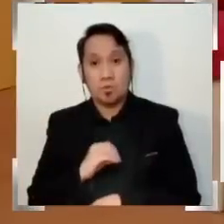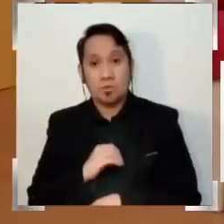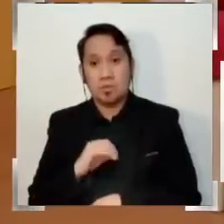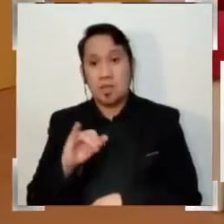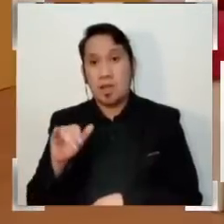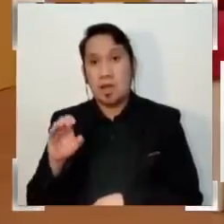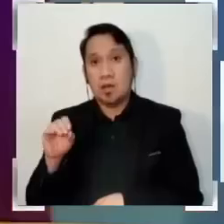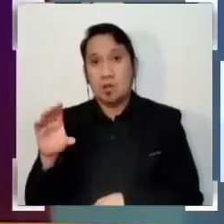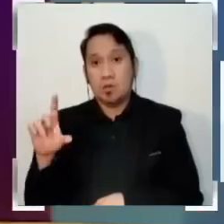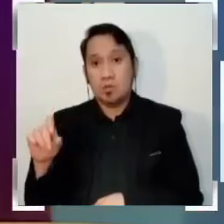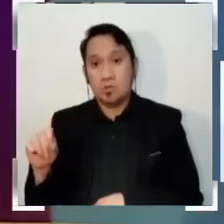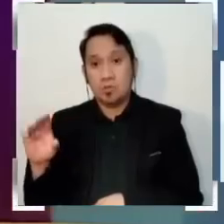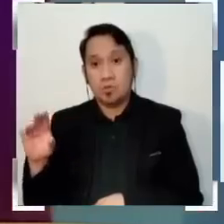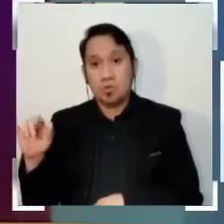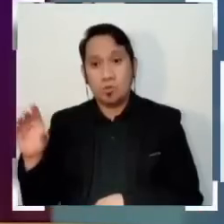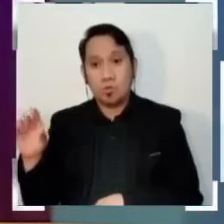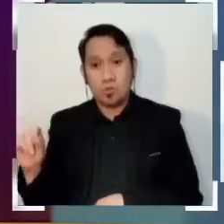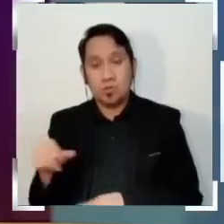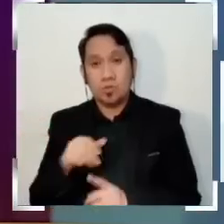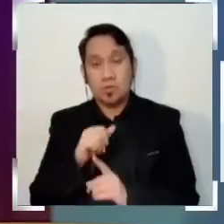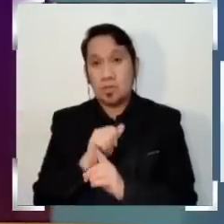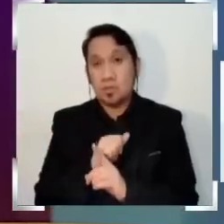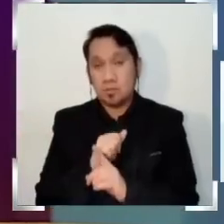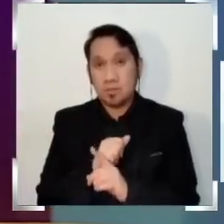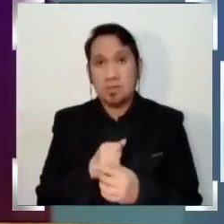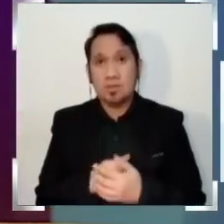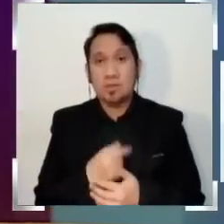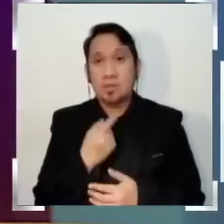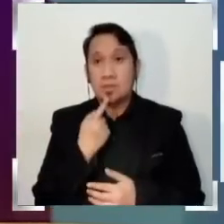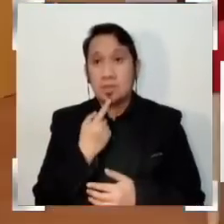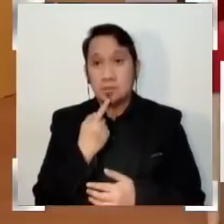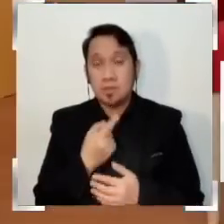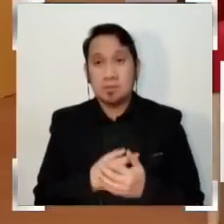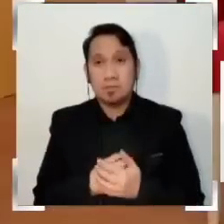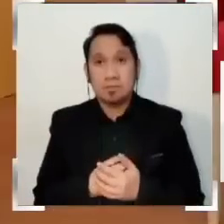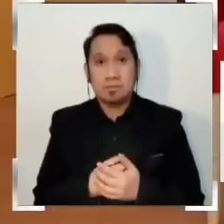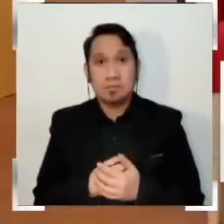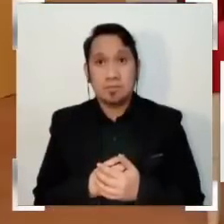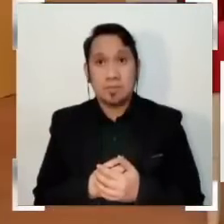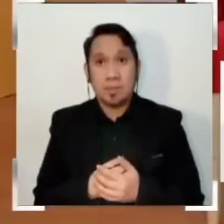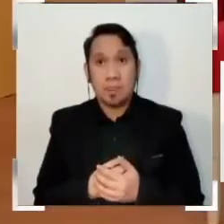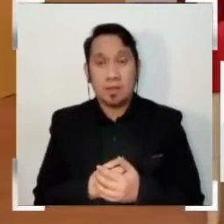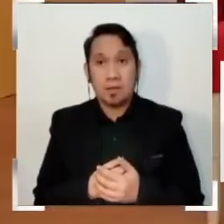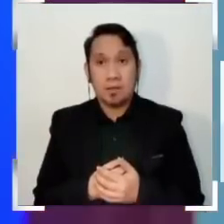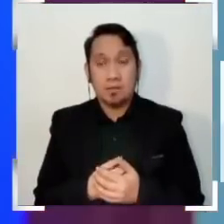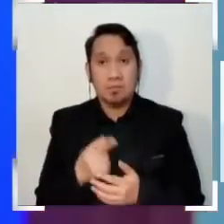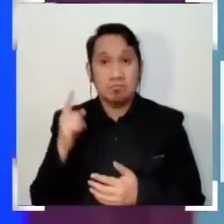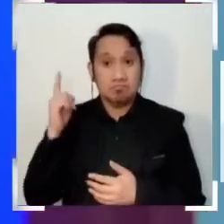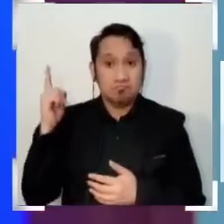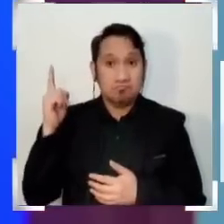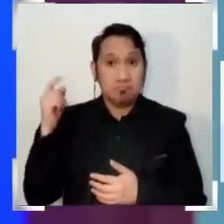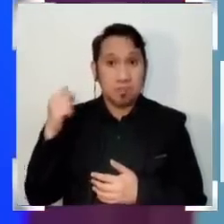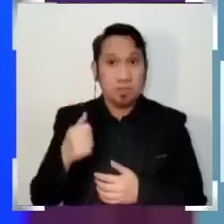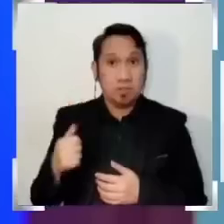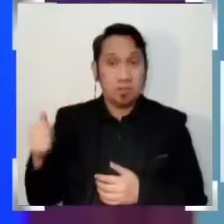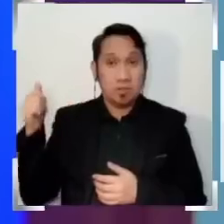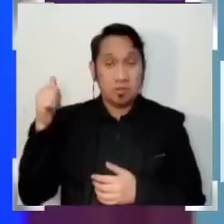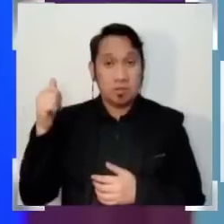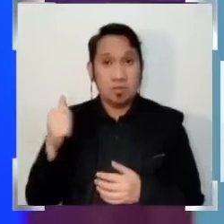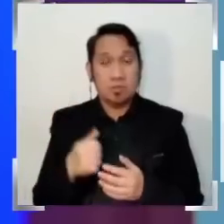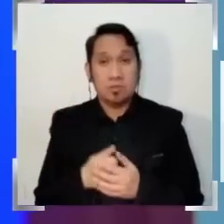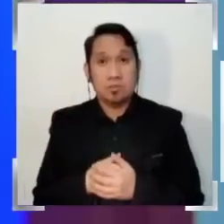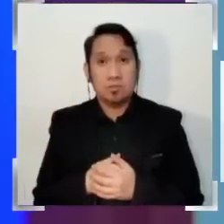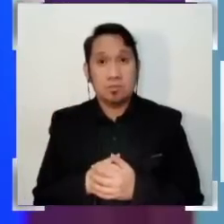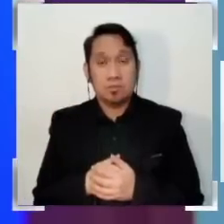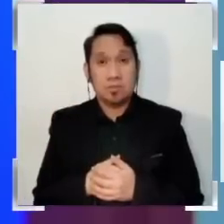Abril, sa panayam ni Boy Abunda, sinabi ng Chief Financial Officer ng Tape Incorporated na si Dapitan City Mayor